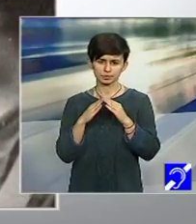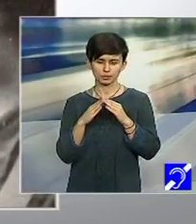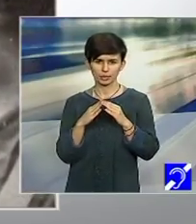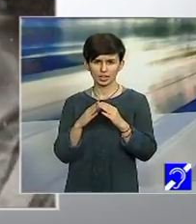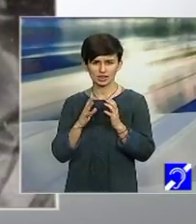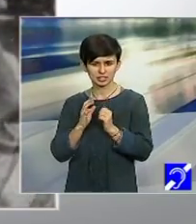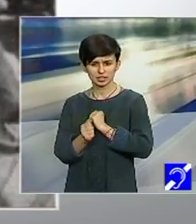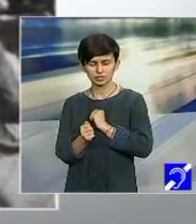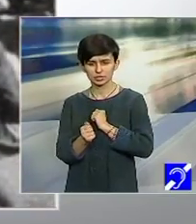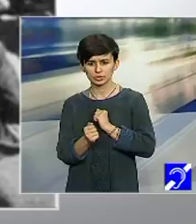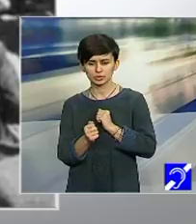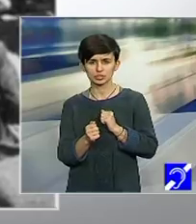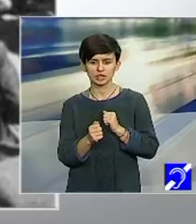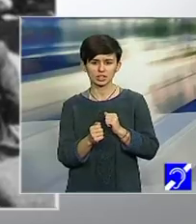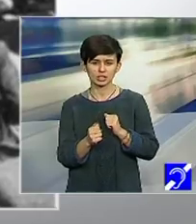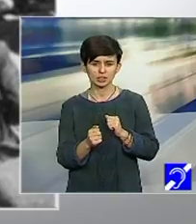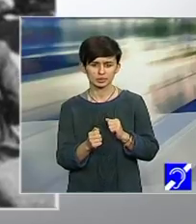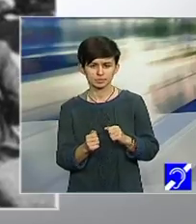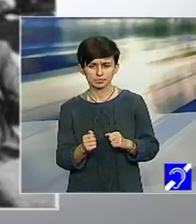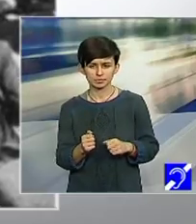dărăpânate, părăsite.